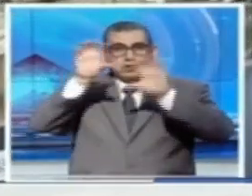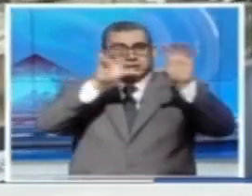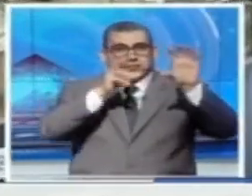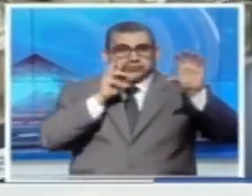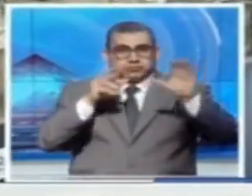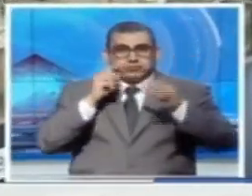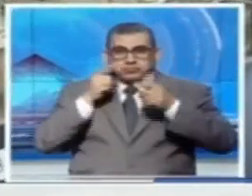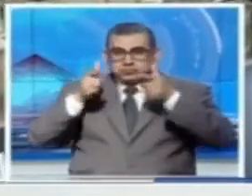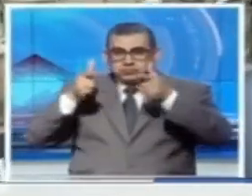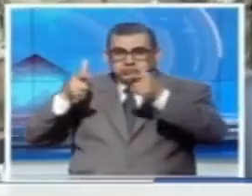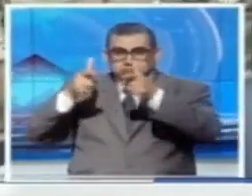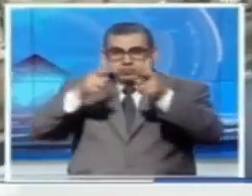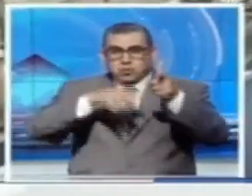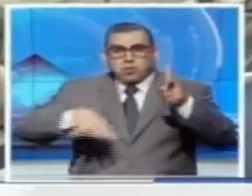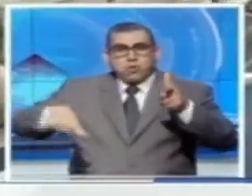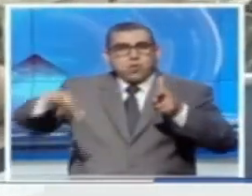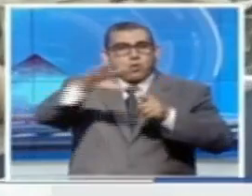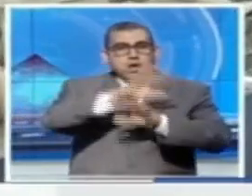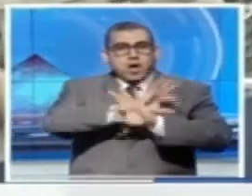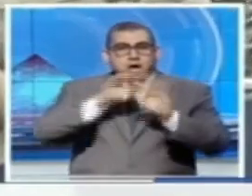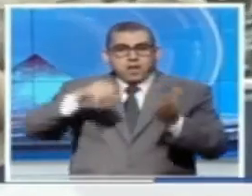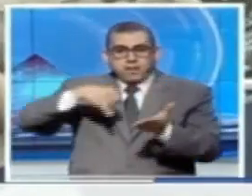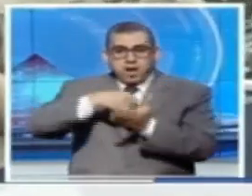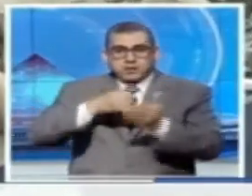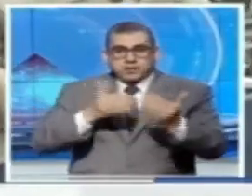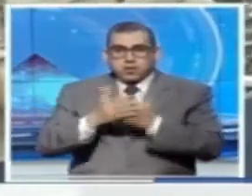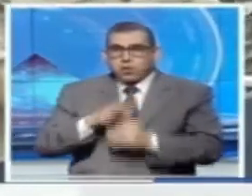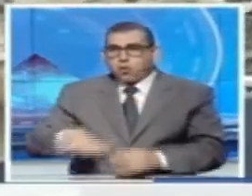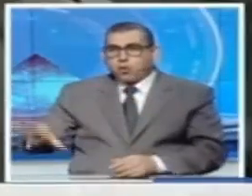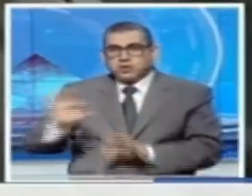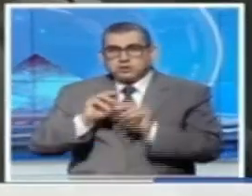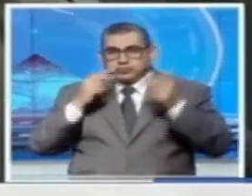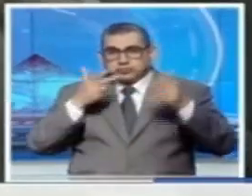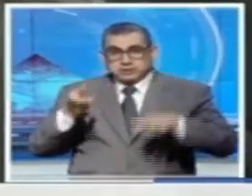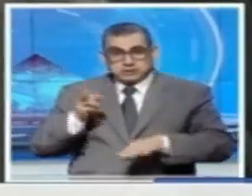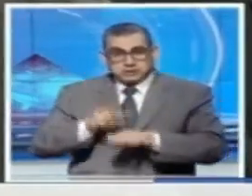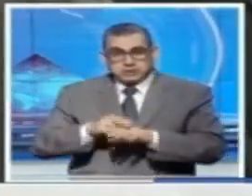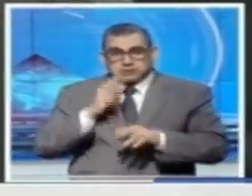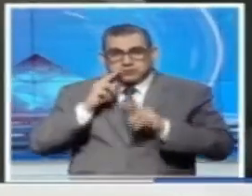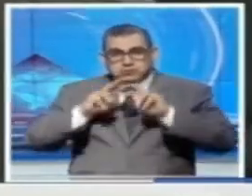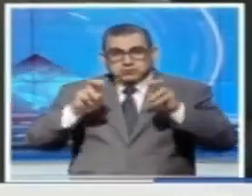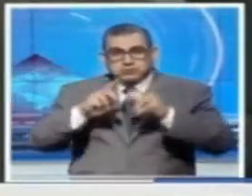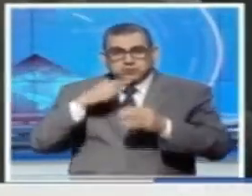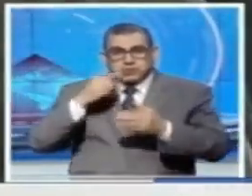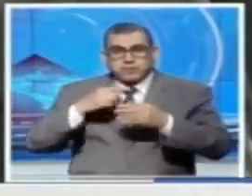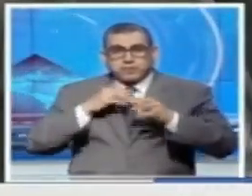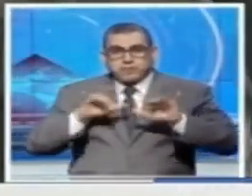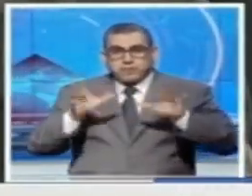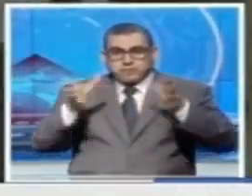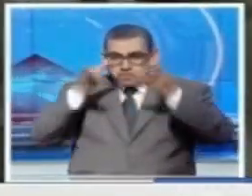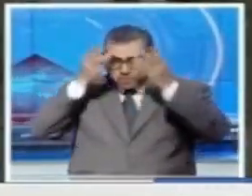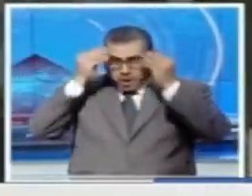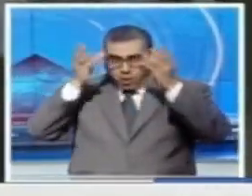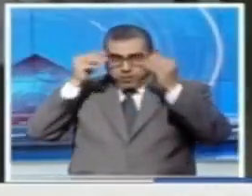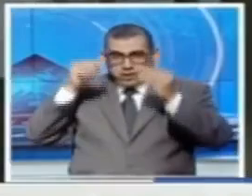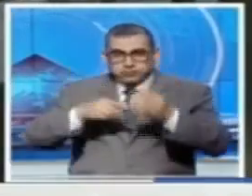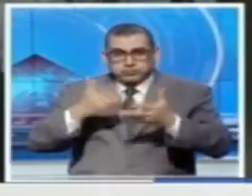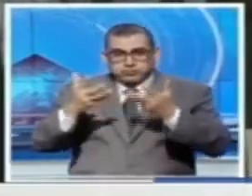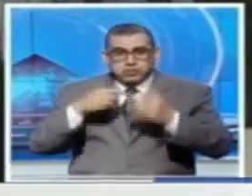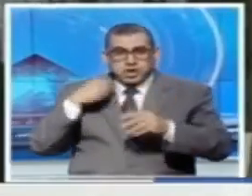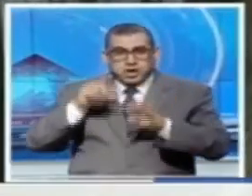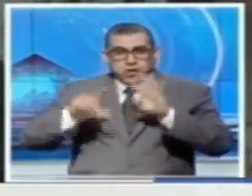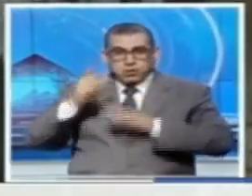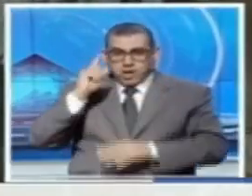لرصد ومراقبة مختلف المناطق بالعاصمة الإدارية، بالإضافة لتفقد مركز البيانات والمعلومات. ووجه رئيس